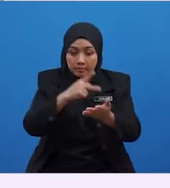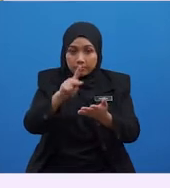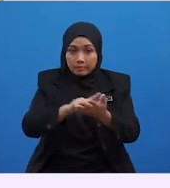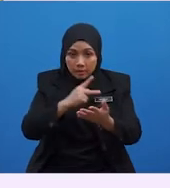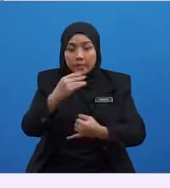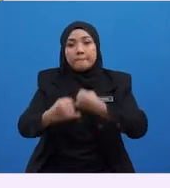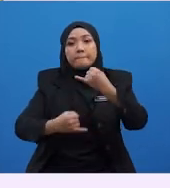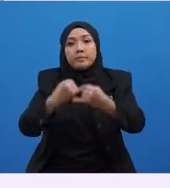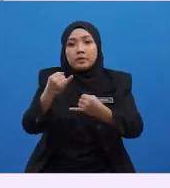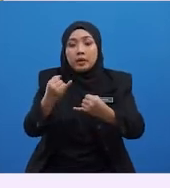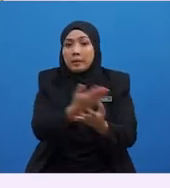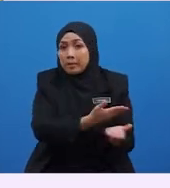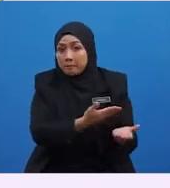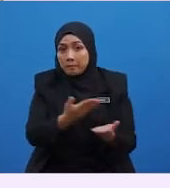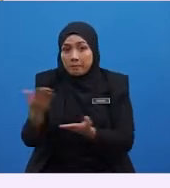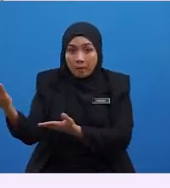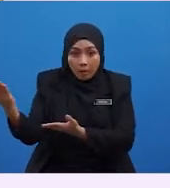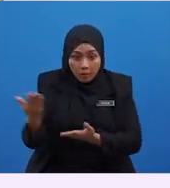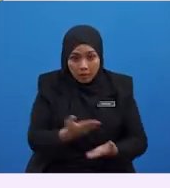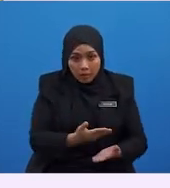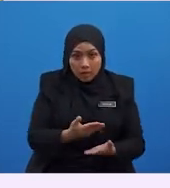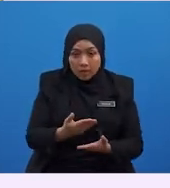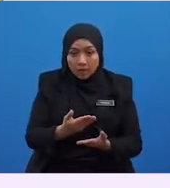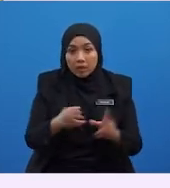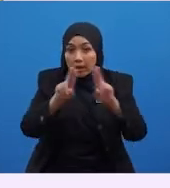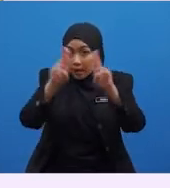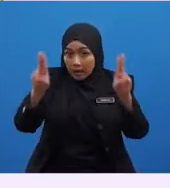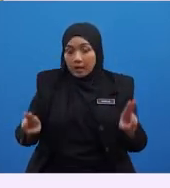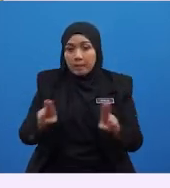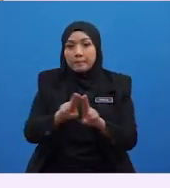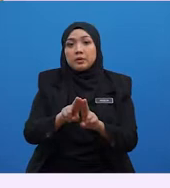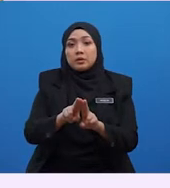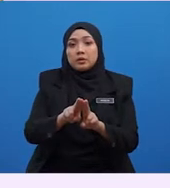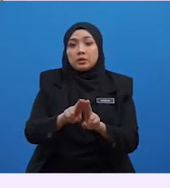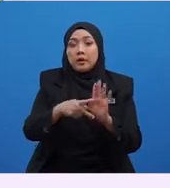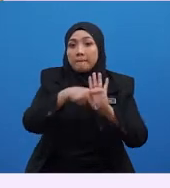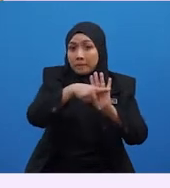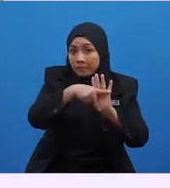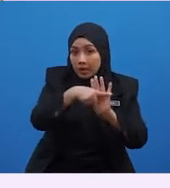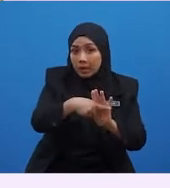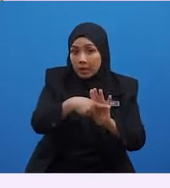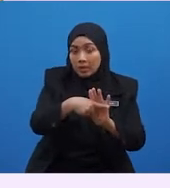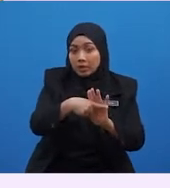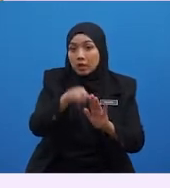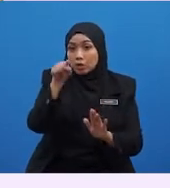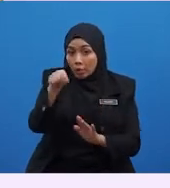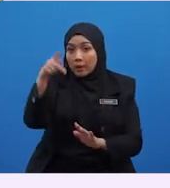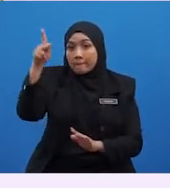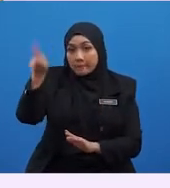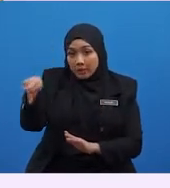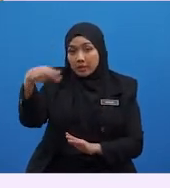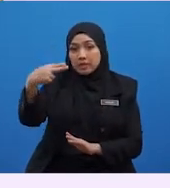Pautan ini akan membawa anda ke halaman papamurid.php untuk buat semakan.